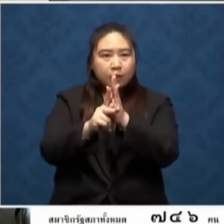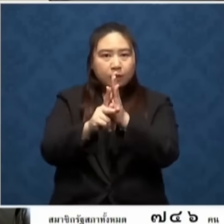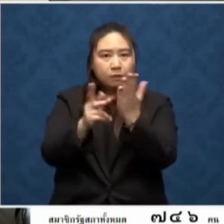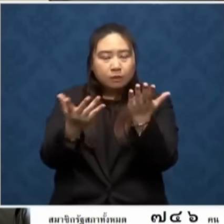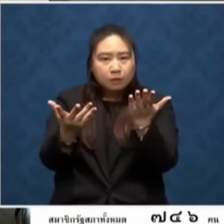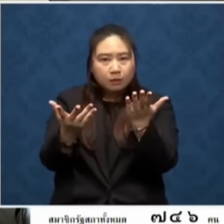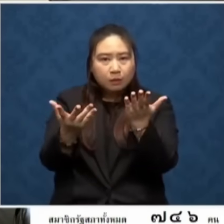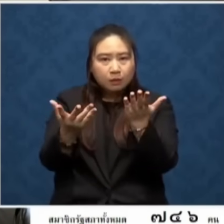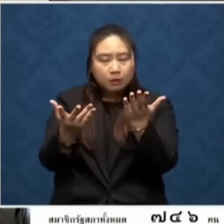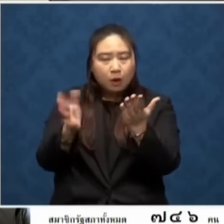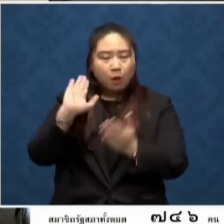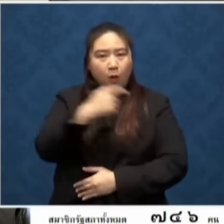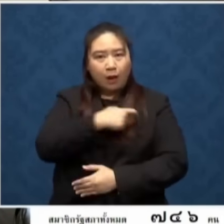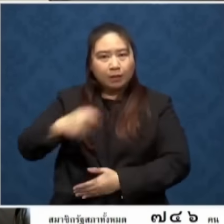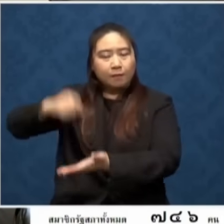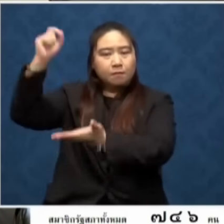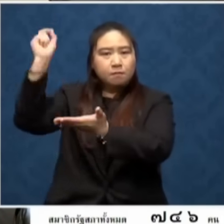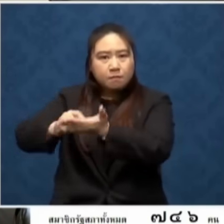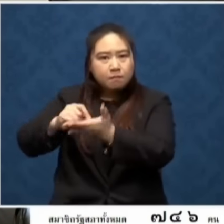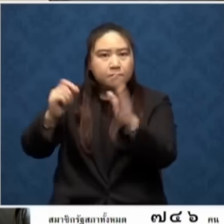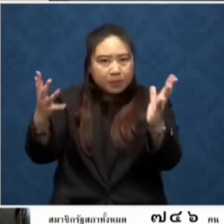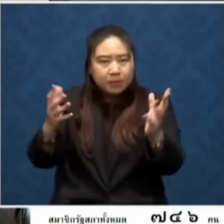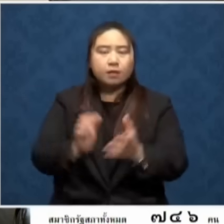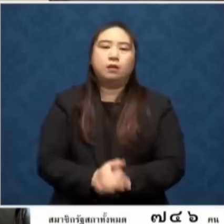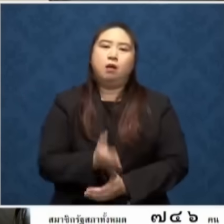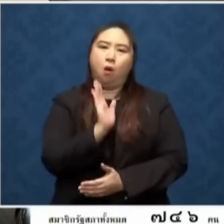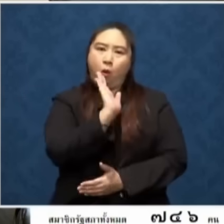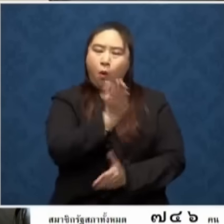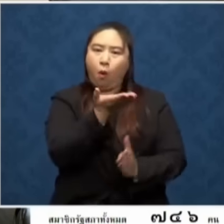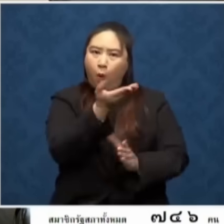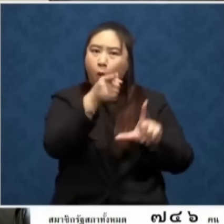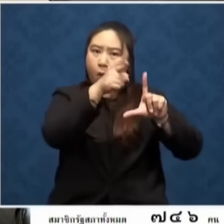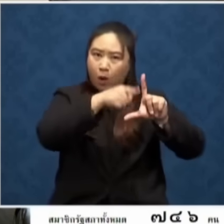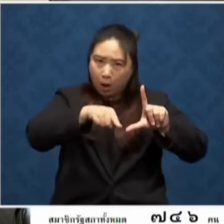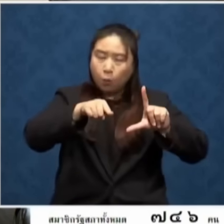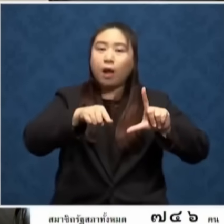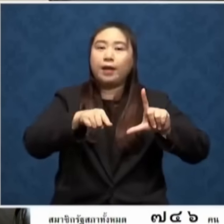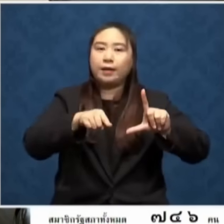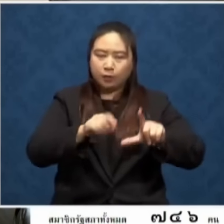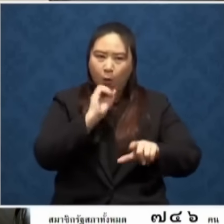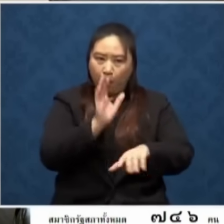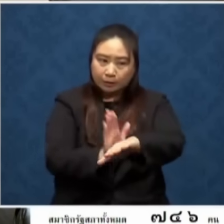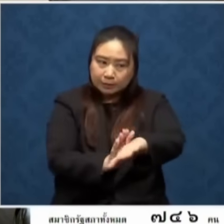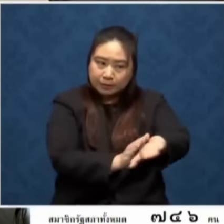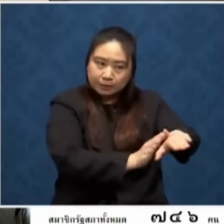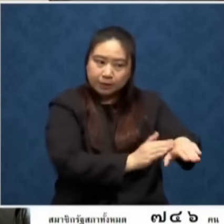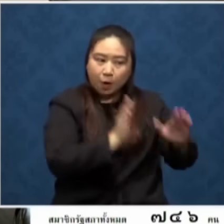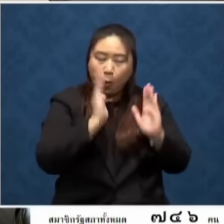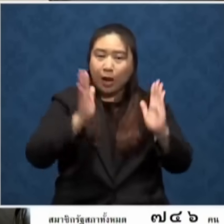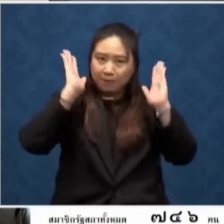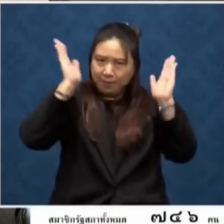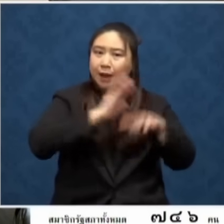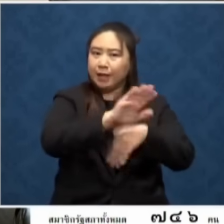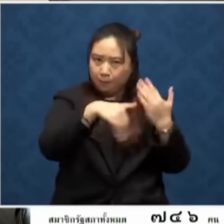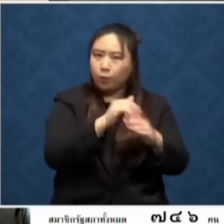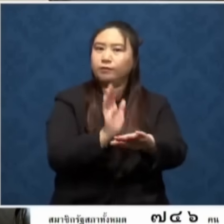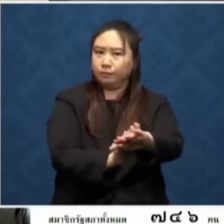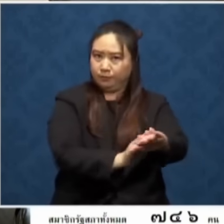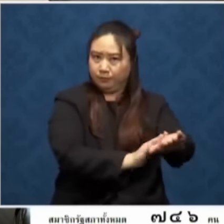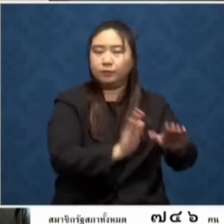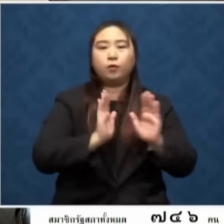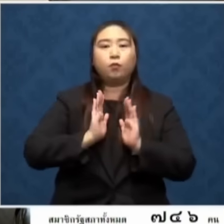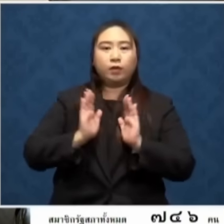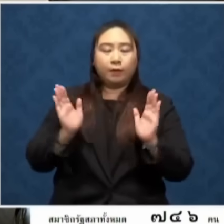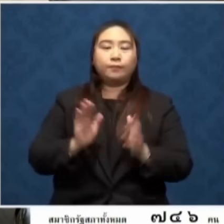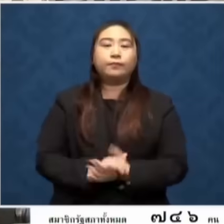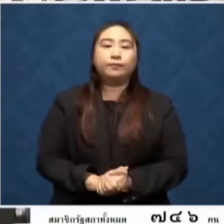ที่มีการโปรดก้าวมาเพราะฉะนั้นขอให้ทางพรรคก้าวไกลกำชับผู้อภิปรายทุกท่านด้วยค่ะขอบคุณค่ะ ครับท่าน